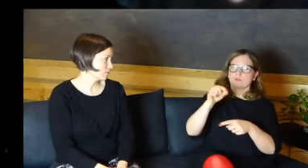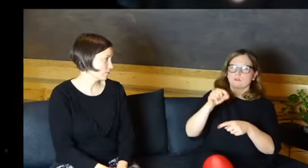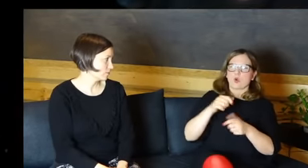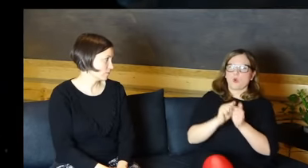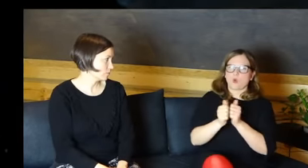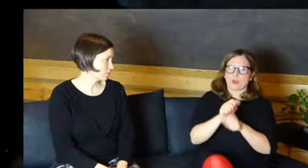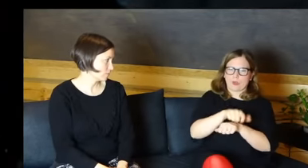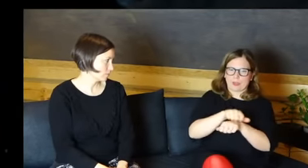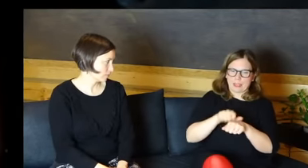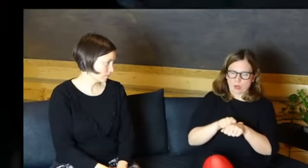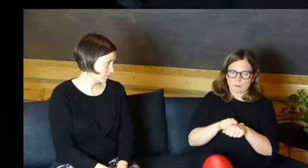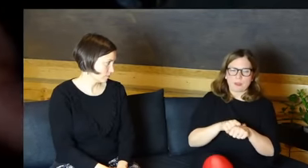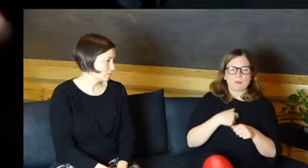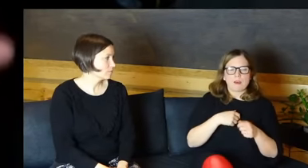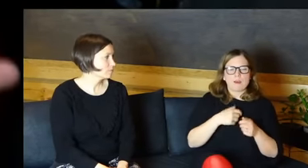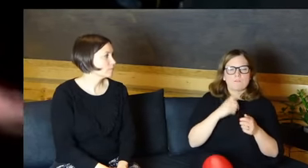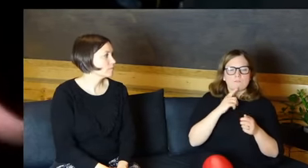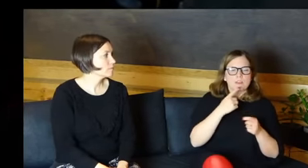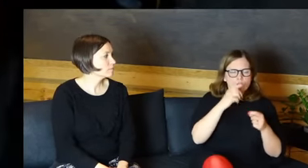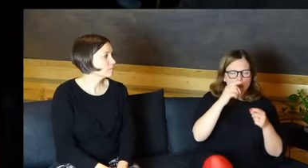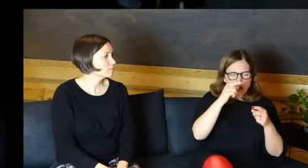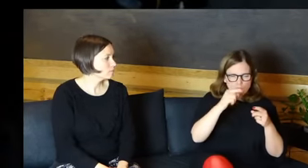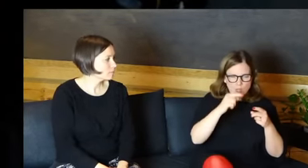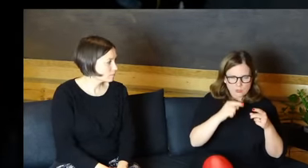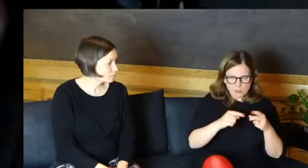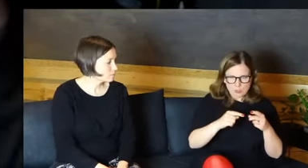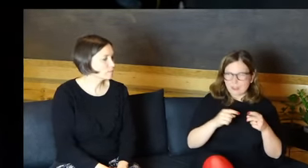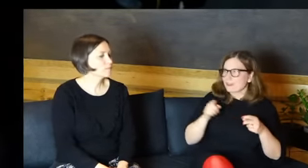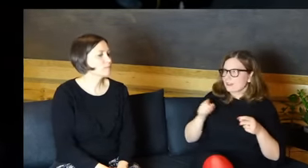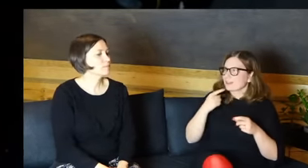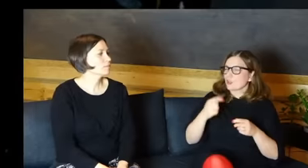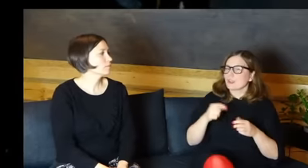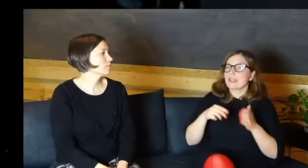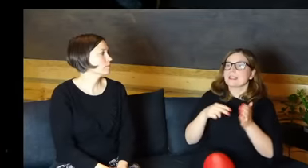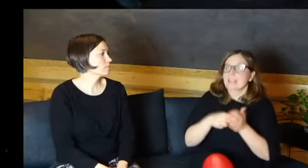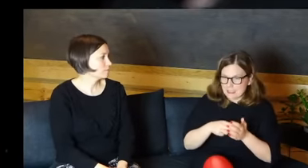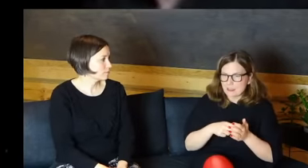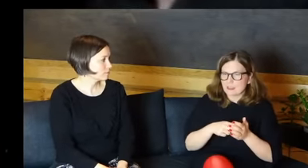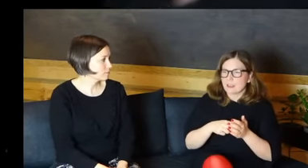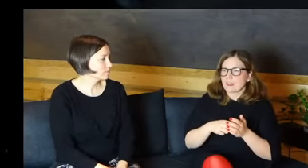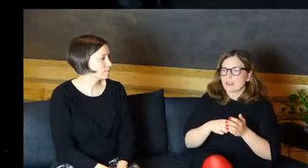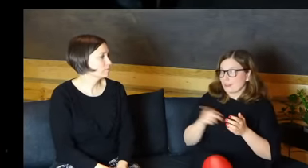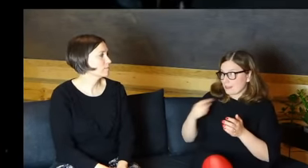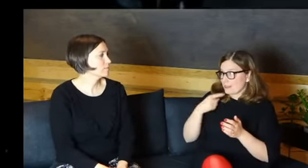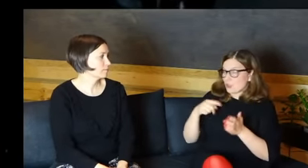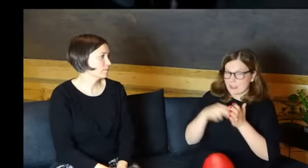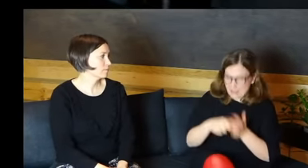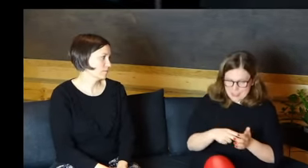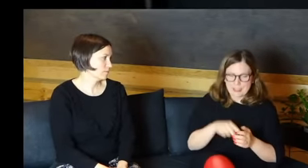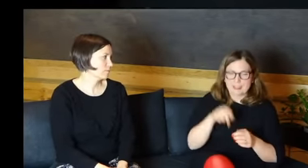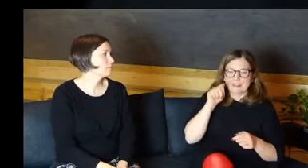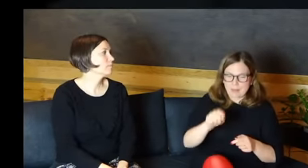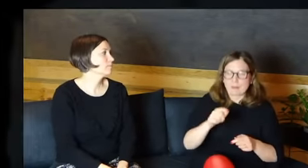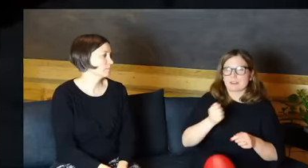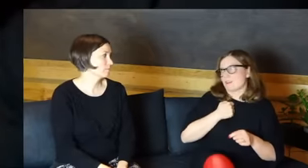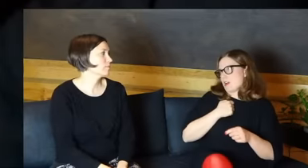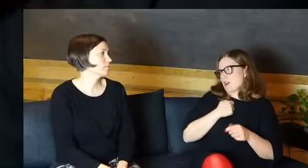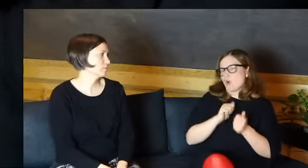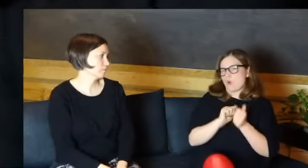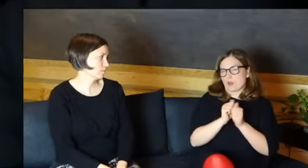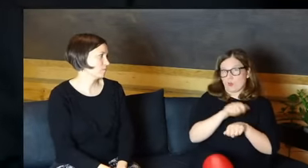vastauksia, sit mä scrollailen ees taas, ja sit sä sanot seis, ja se mihin stoppaa, niin otetaan se siihen urheilukerroon. Jep.